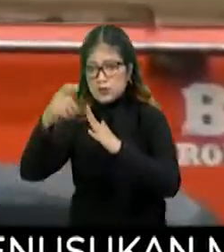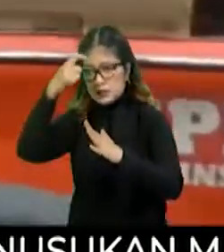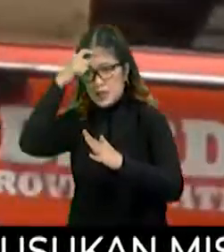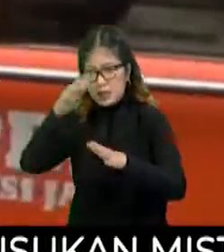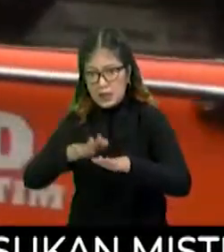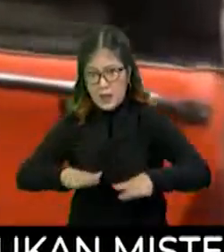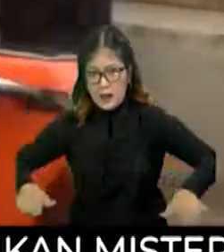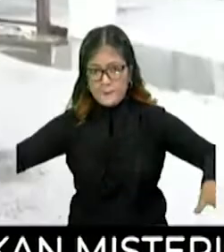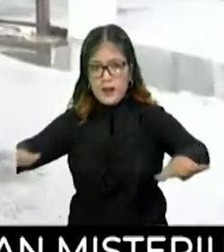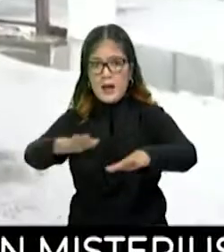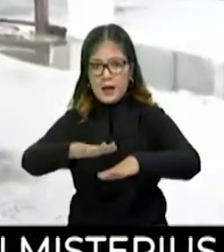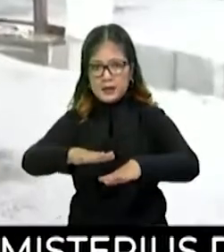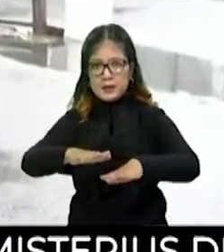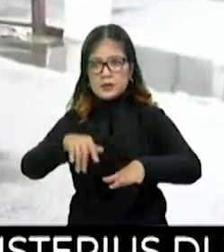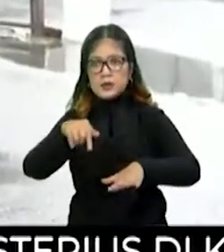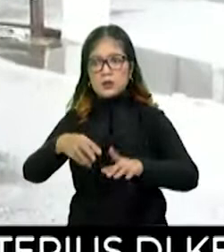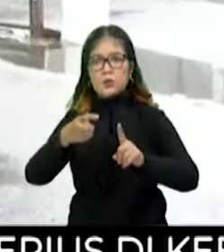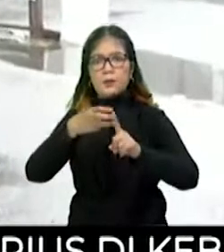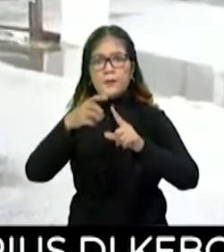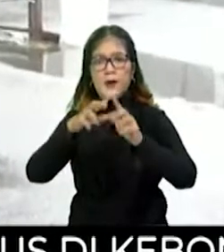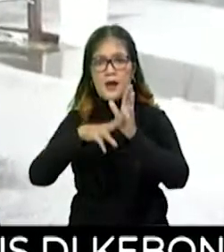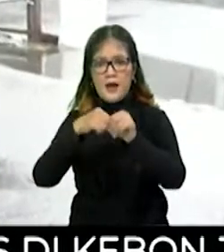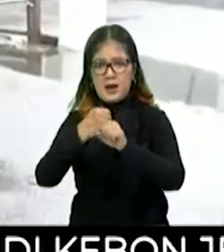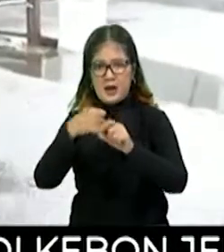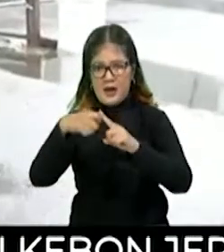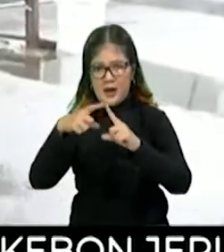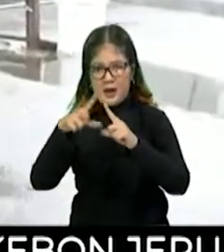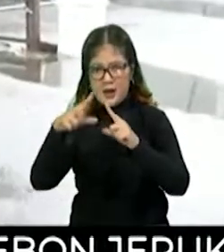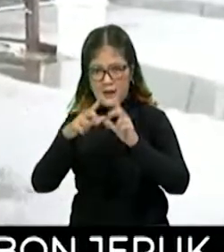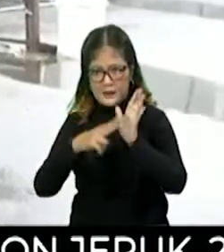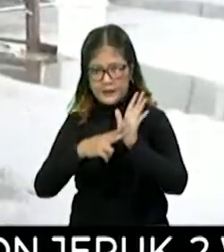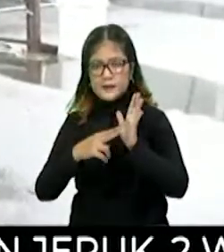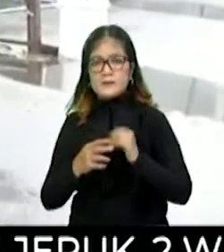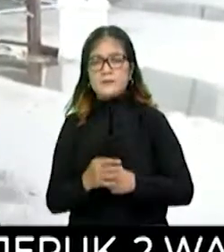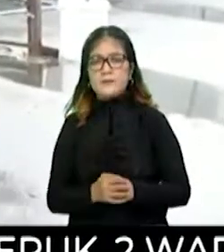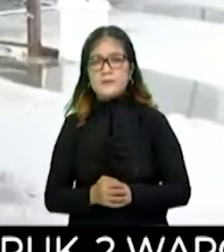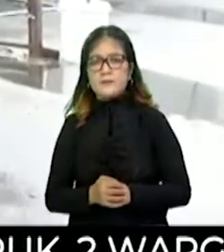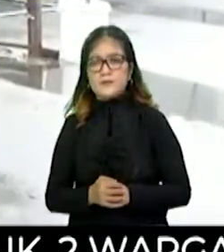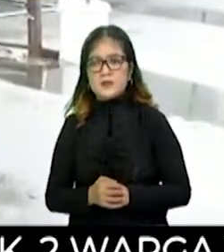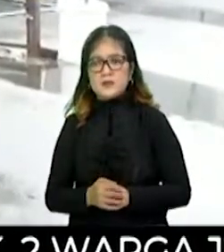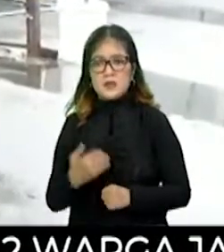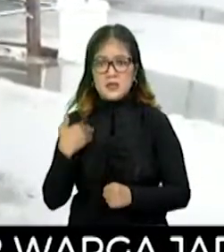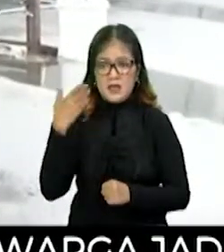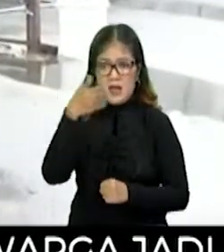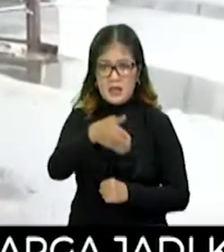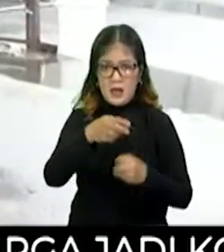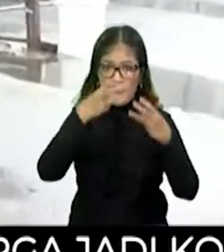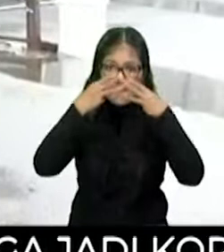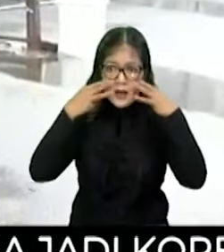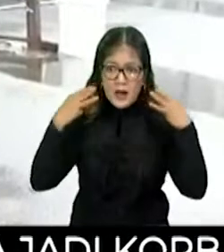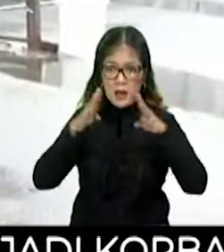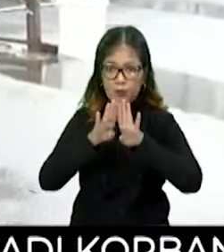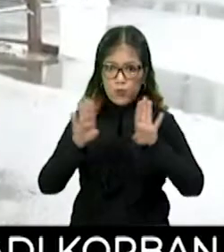Madura. Hari Sabtu Ibu Gubernur ke Malang mengaktifkan kembali Rumah Sakit Ijen